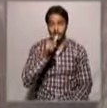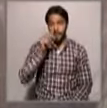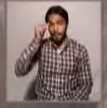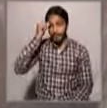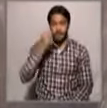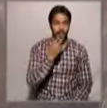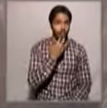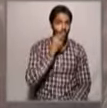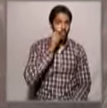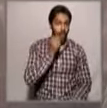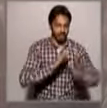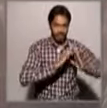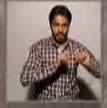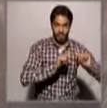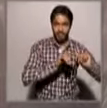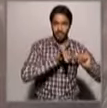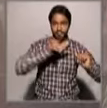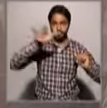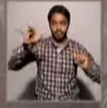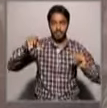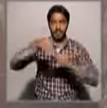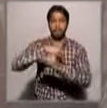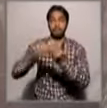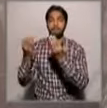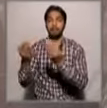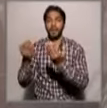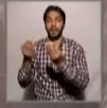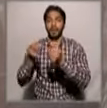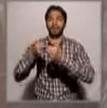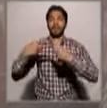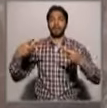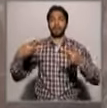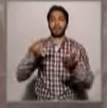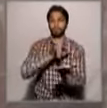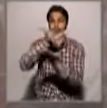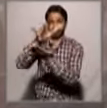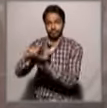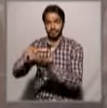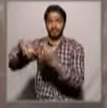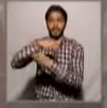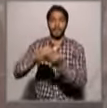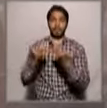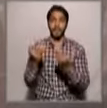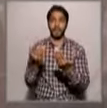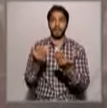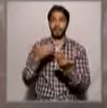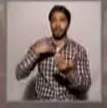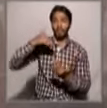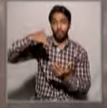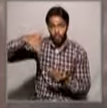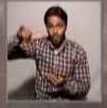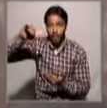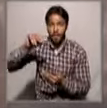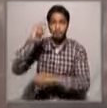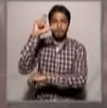أتى من خارج الدولة من خارج المكة قد جمع في الحل ثم دخل في الحرام، هذا موجود في